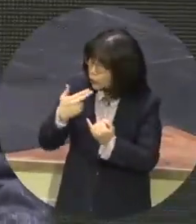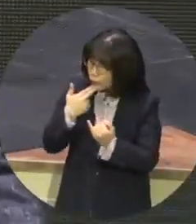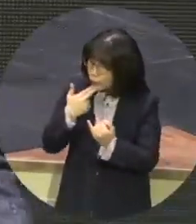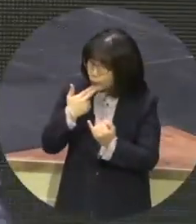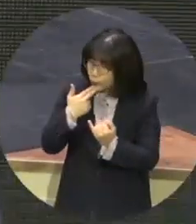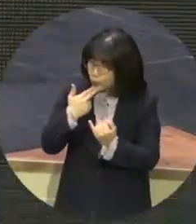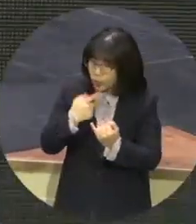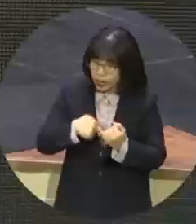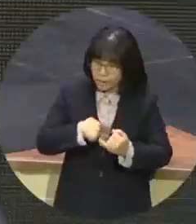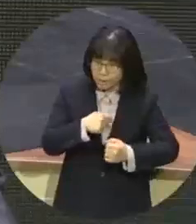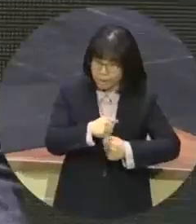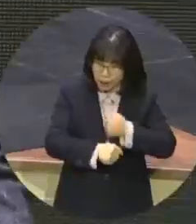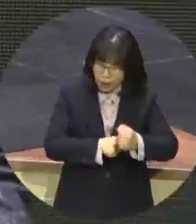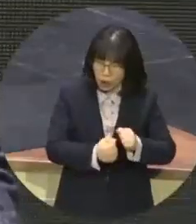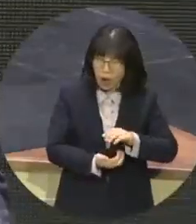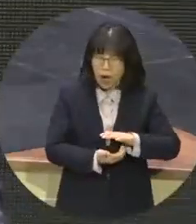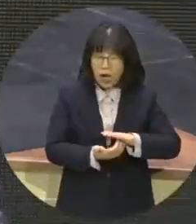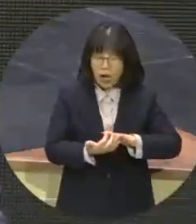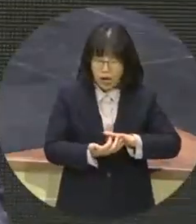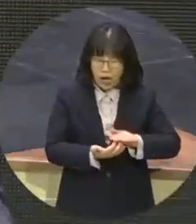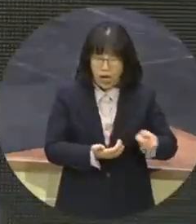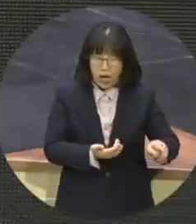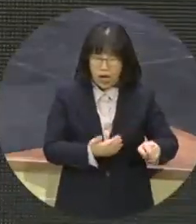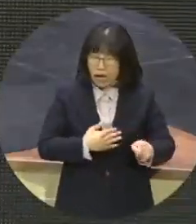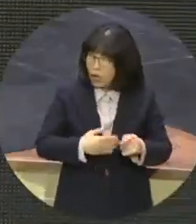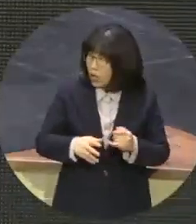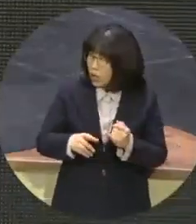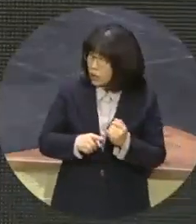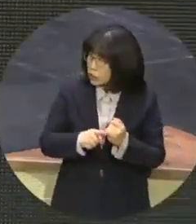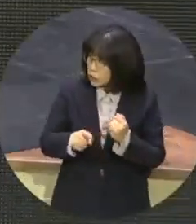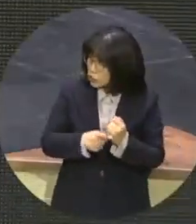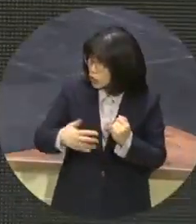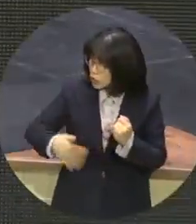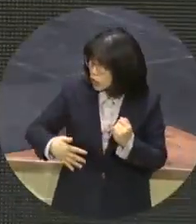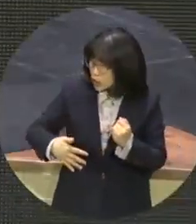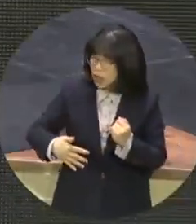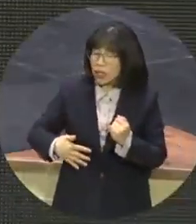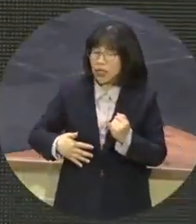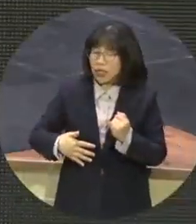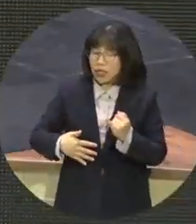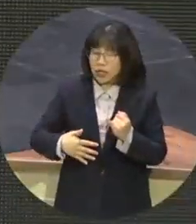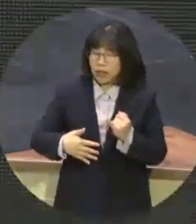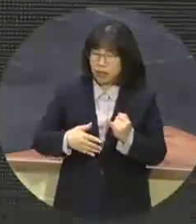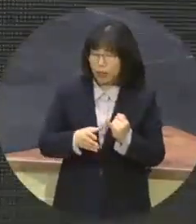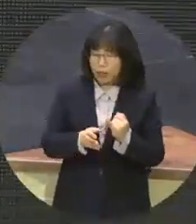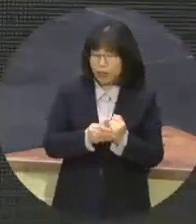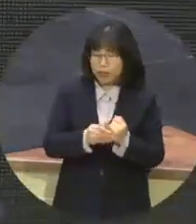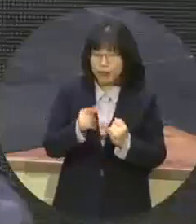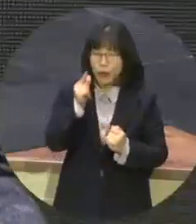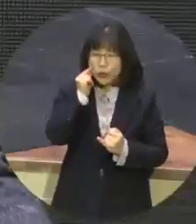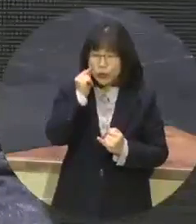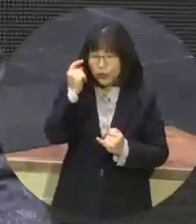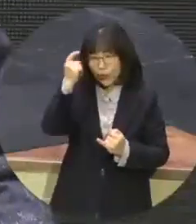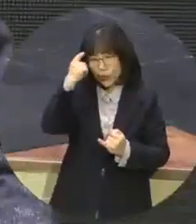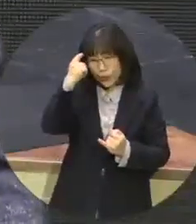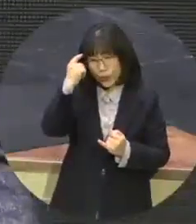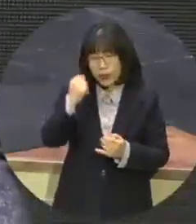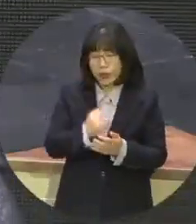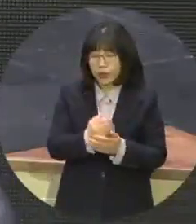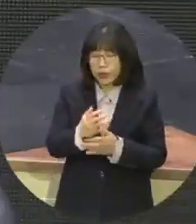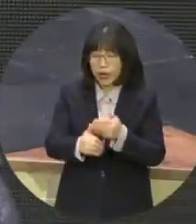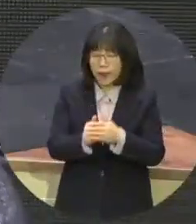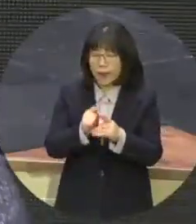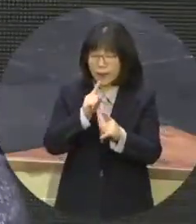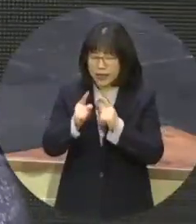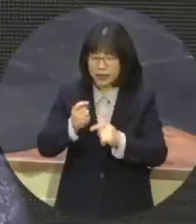하나님께서 자기의 출산을 허락하지 않으셨다고 단정해버립니다. 아니, 나에게 아예 안 주니까. 그리고 하나님